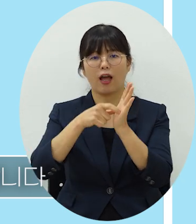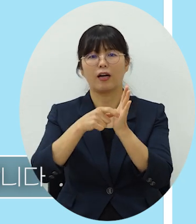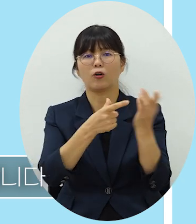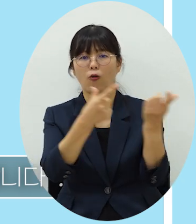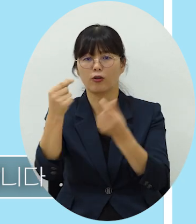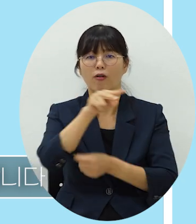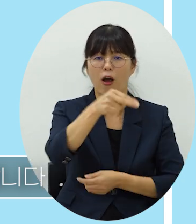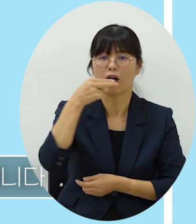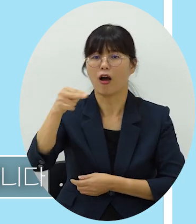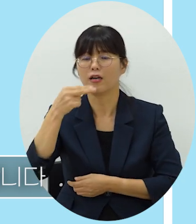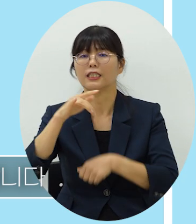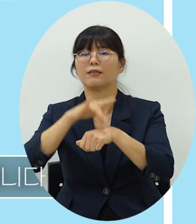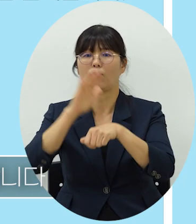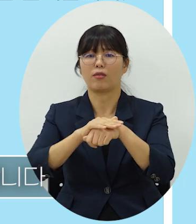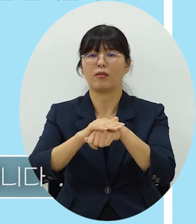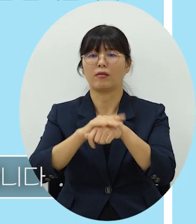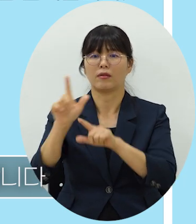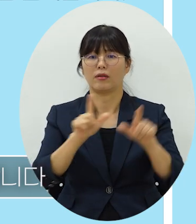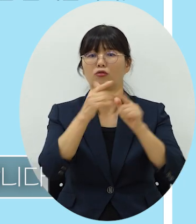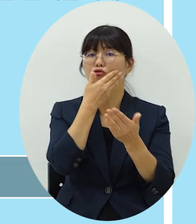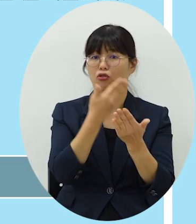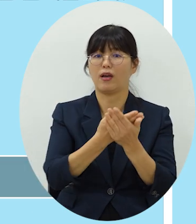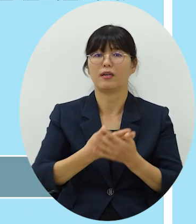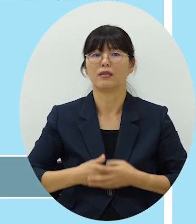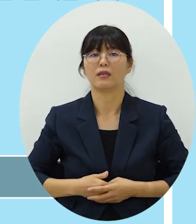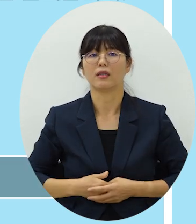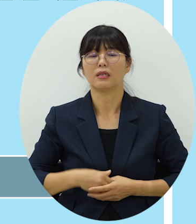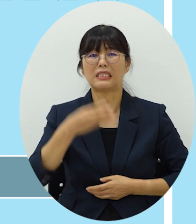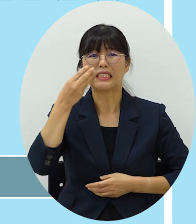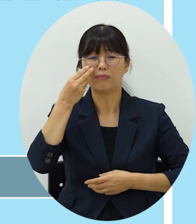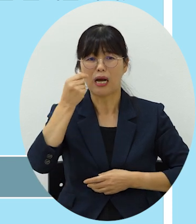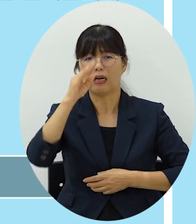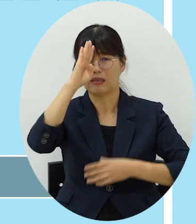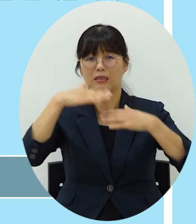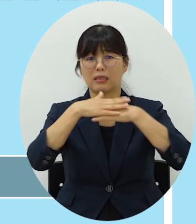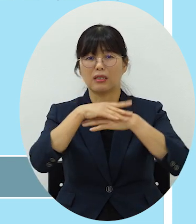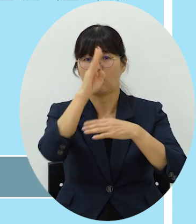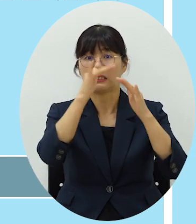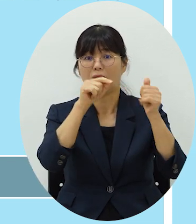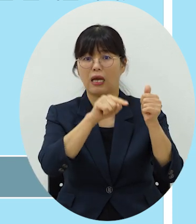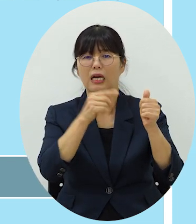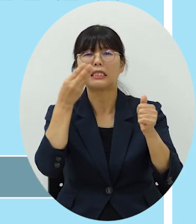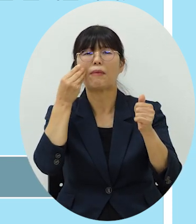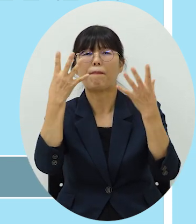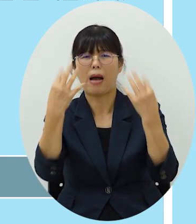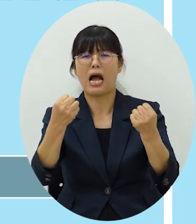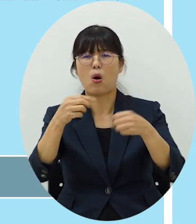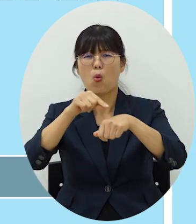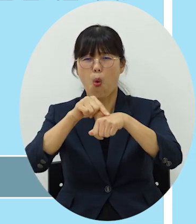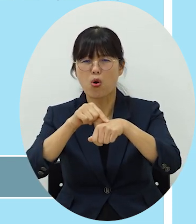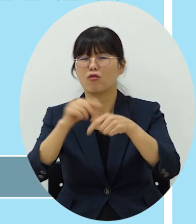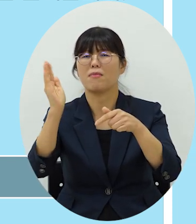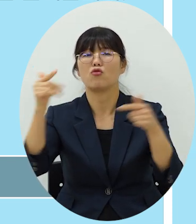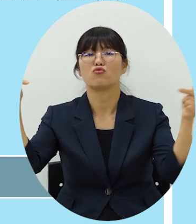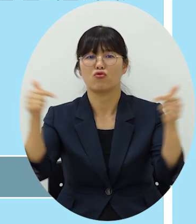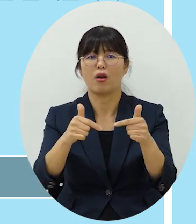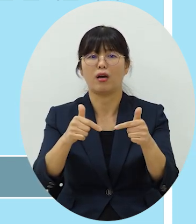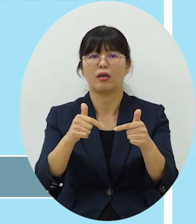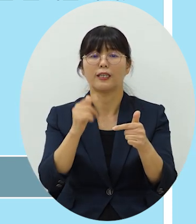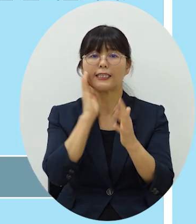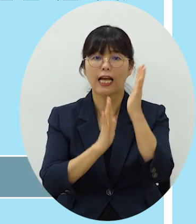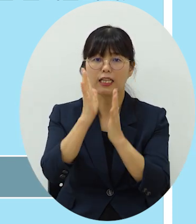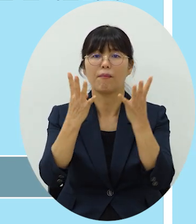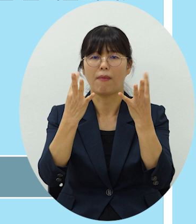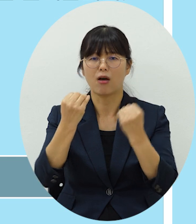골고루 섭취하는 올바른 식습관이 중요합니다. 이상 지질혈증 환자에게는 지방이 많은 육식은 줄이고